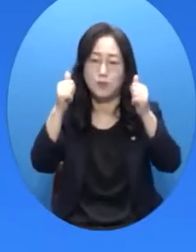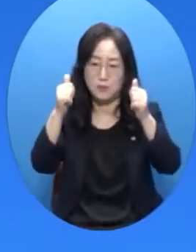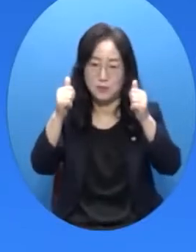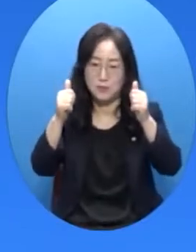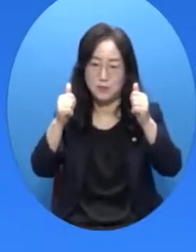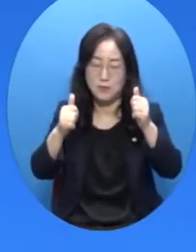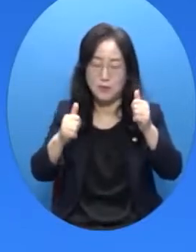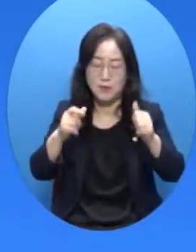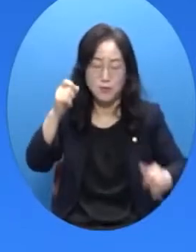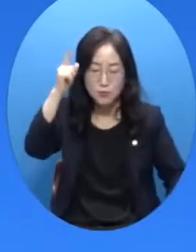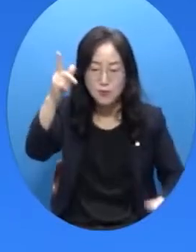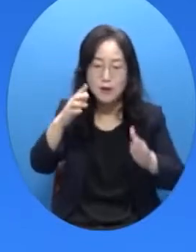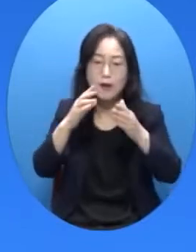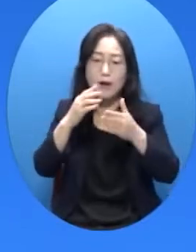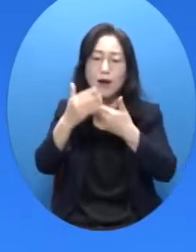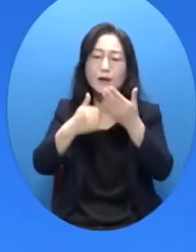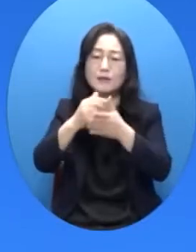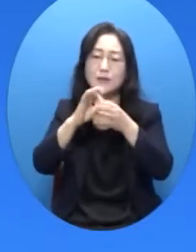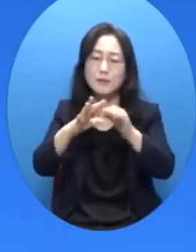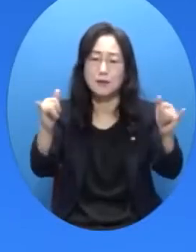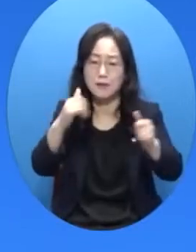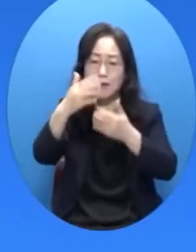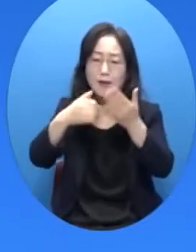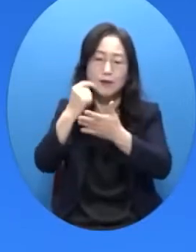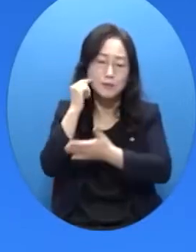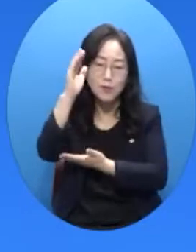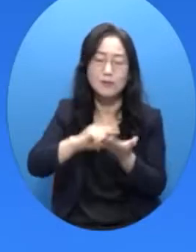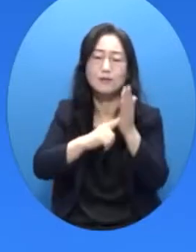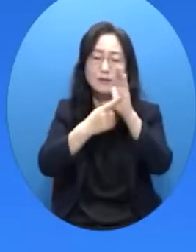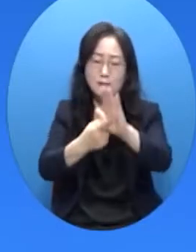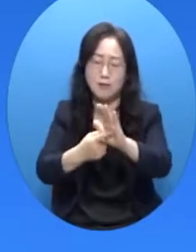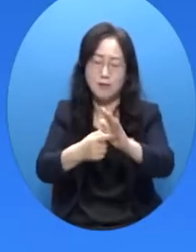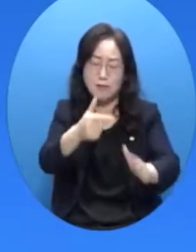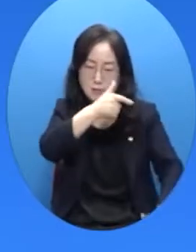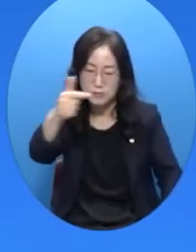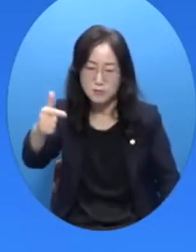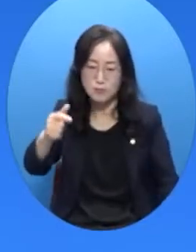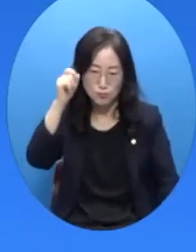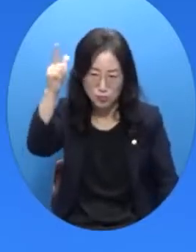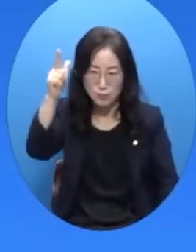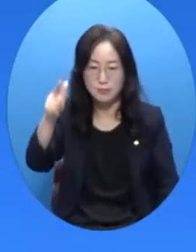사랑을 완성시키신 것입니다. 우리 그리스도인들이